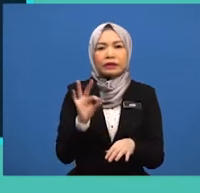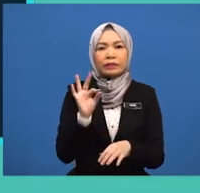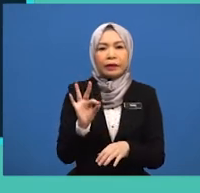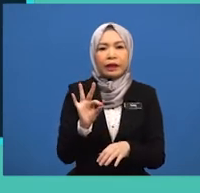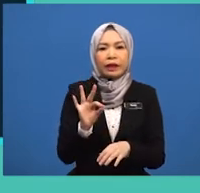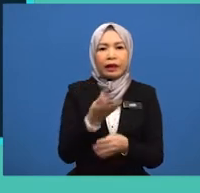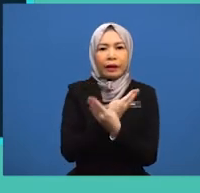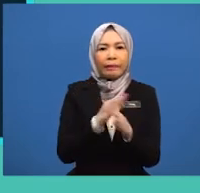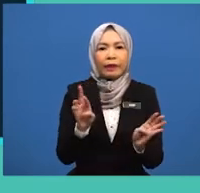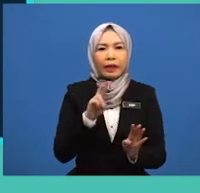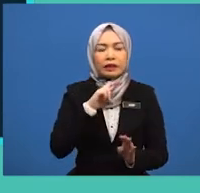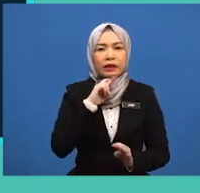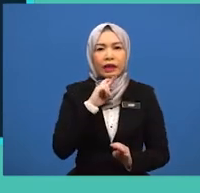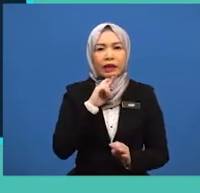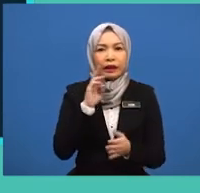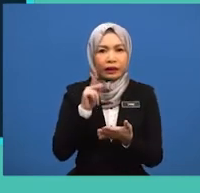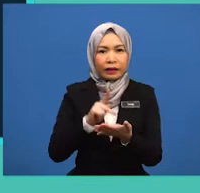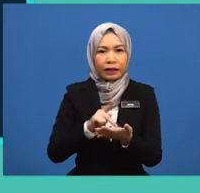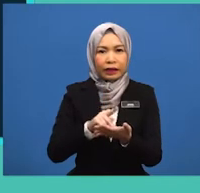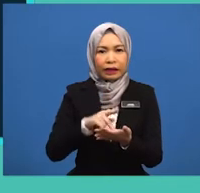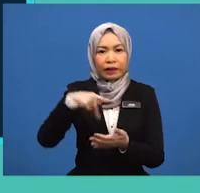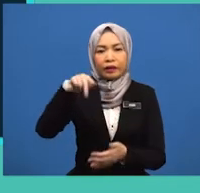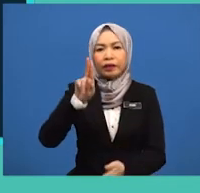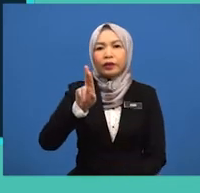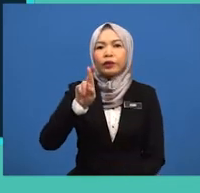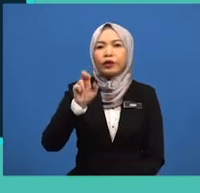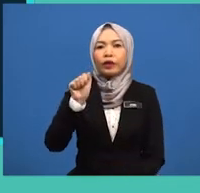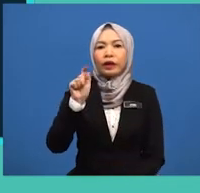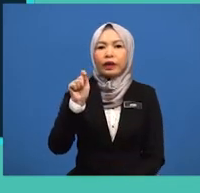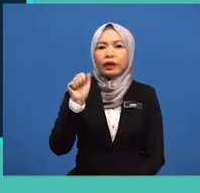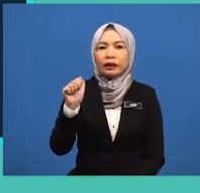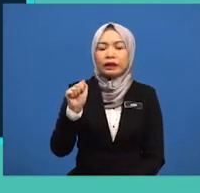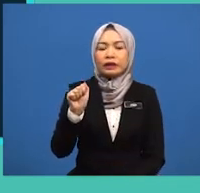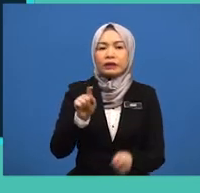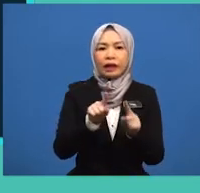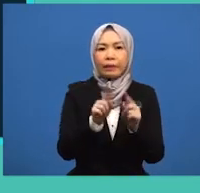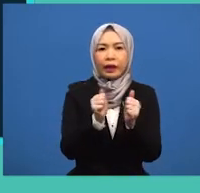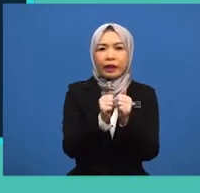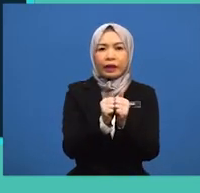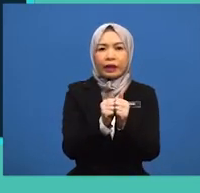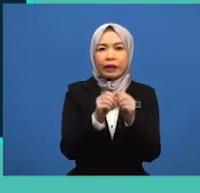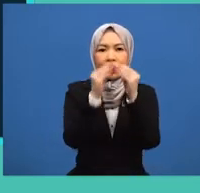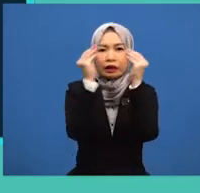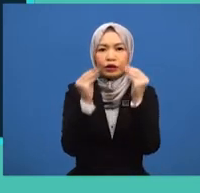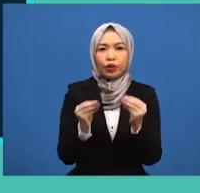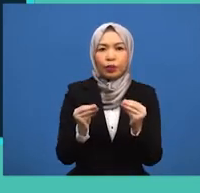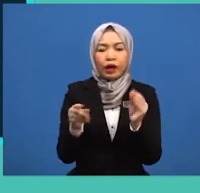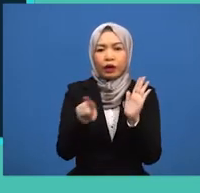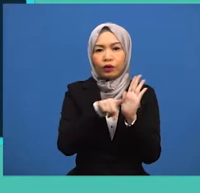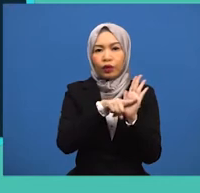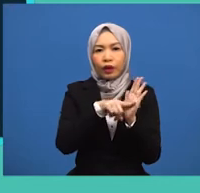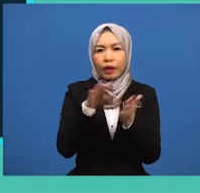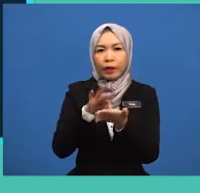ralat, maka kira purata sama dengan jumlah tolak pembilang